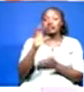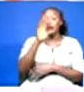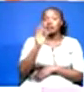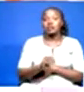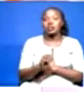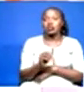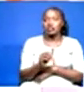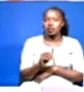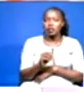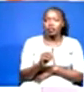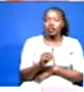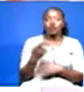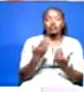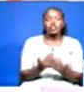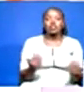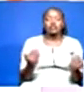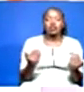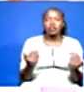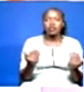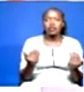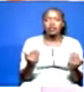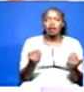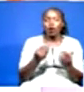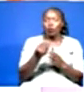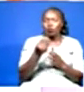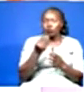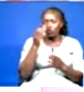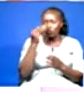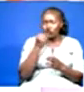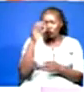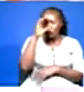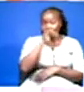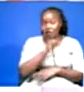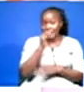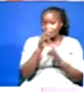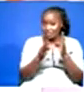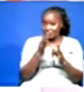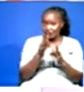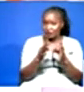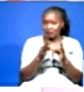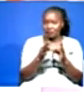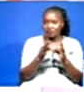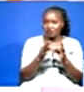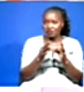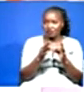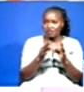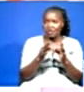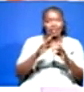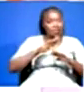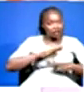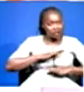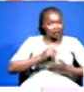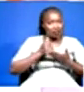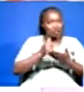the children are malnourished. And if thorough and enough intervention is not going to be